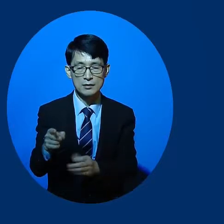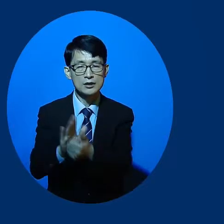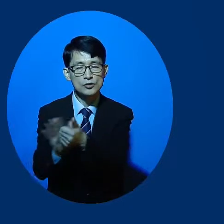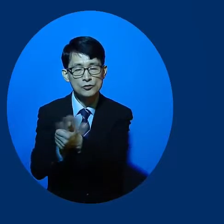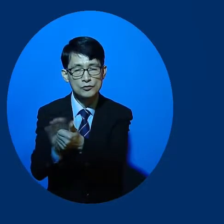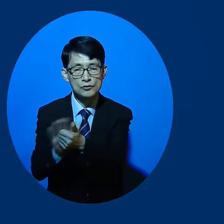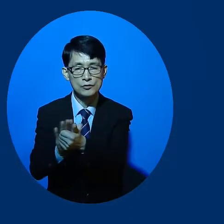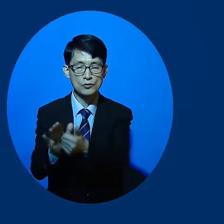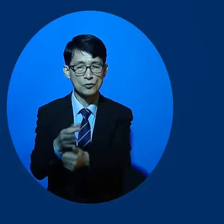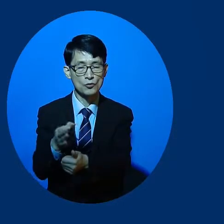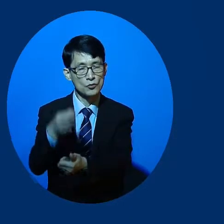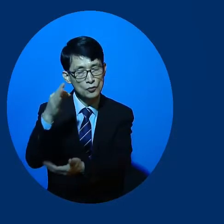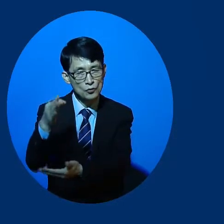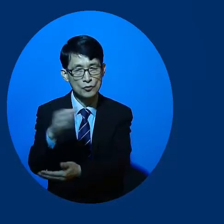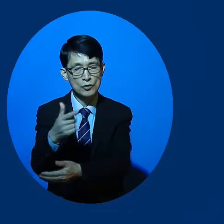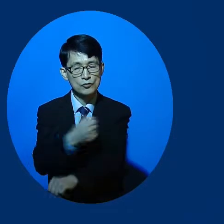것입니다.